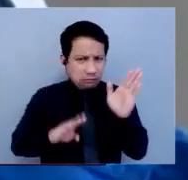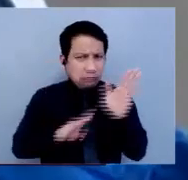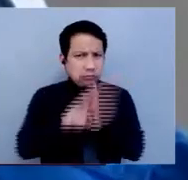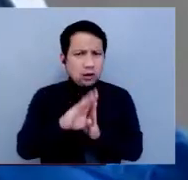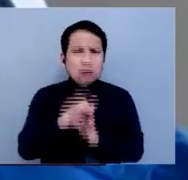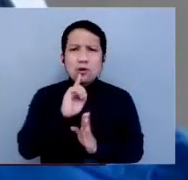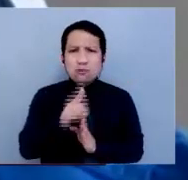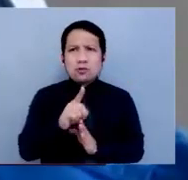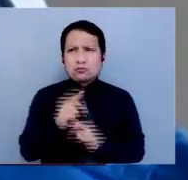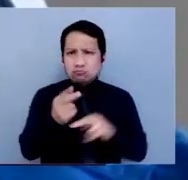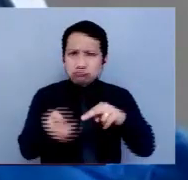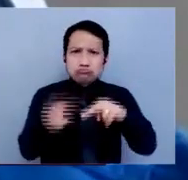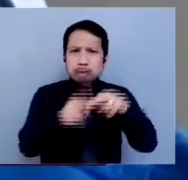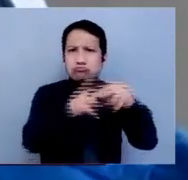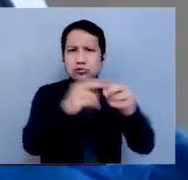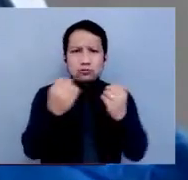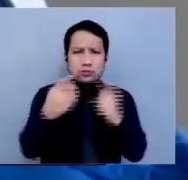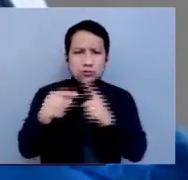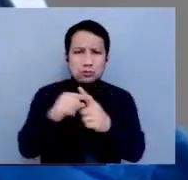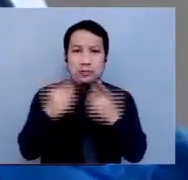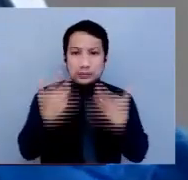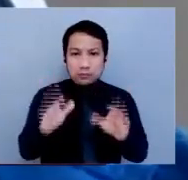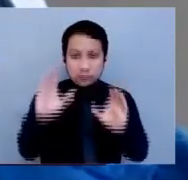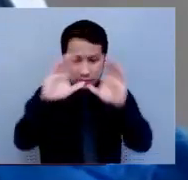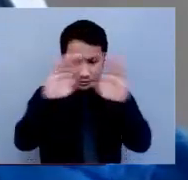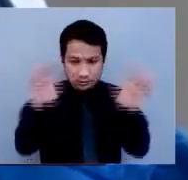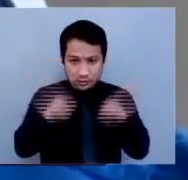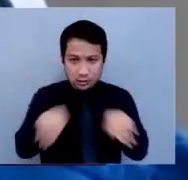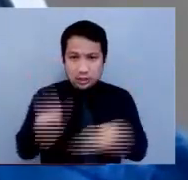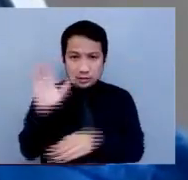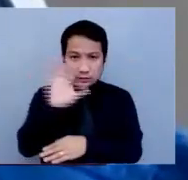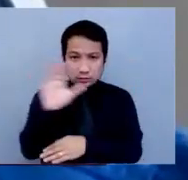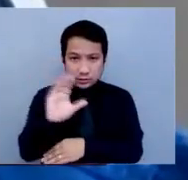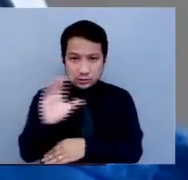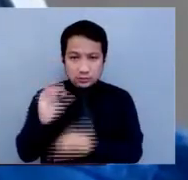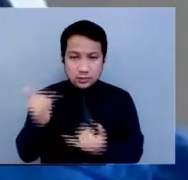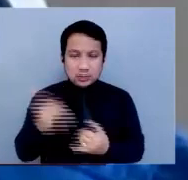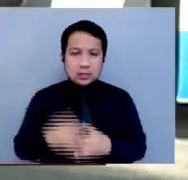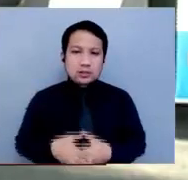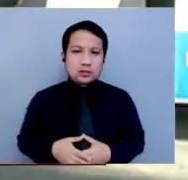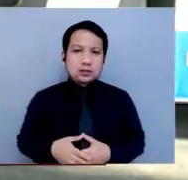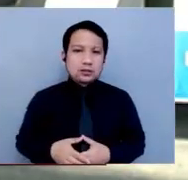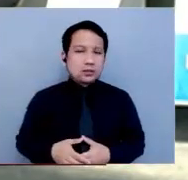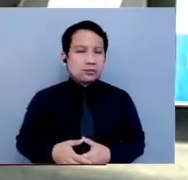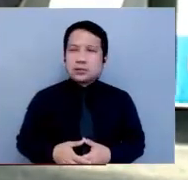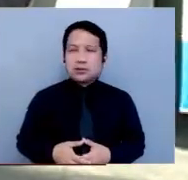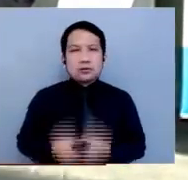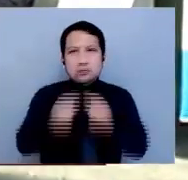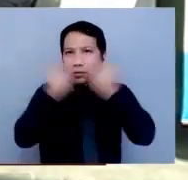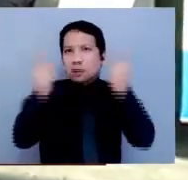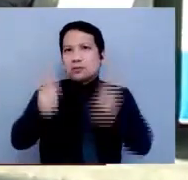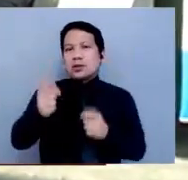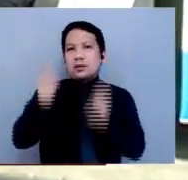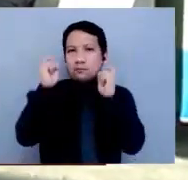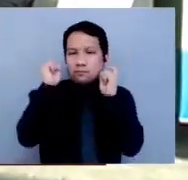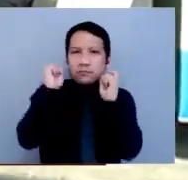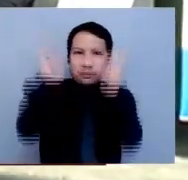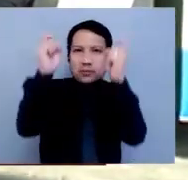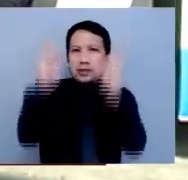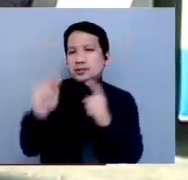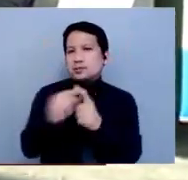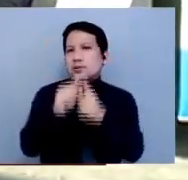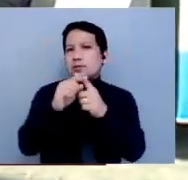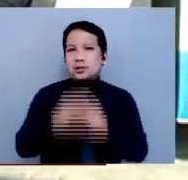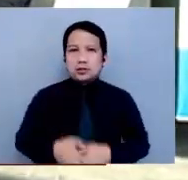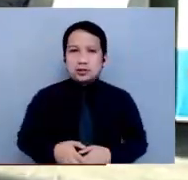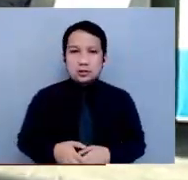will increase after the holiday season. Pero not this fast. Hindi ganito kabilis. Sa ngayon, moderate cases lang